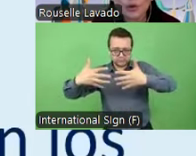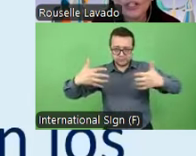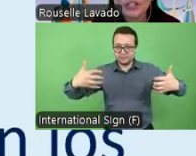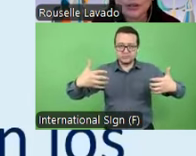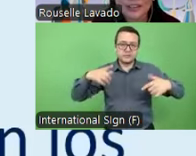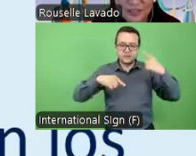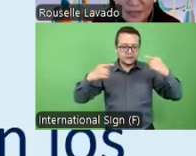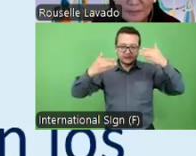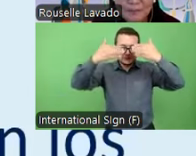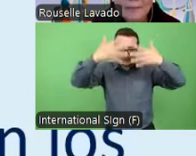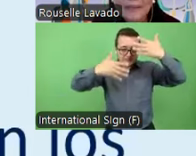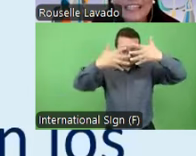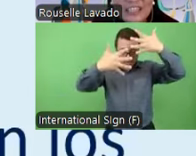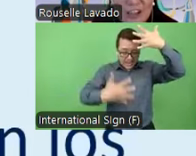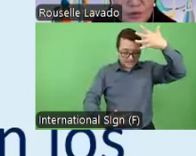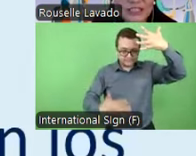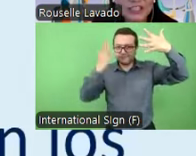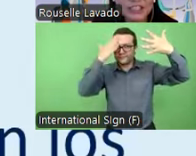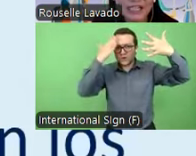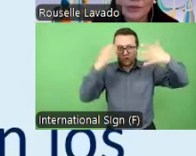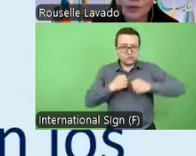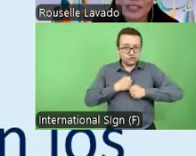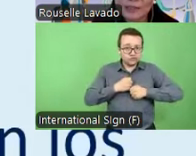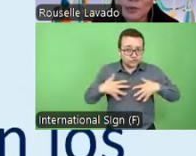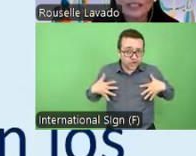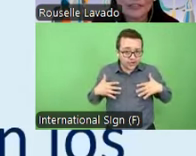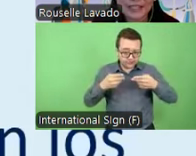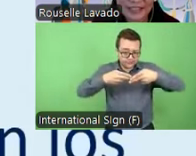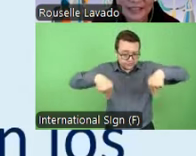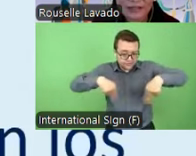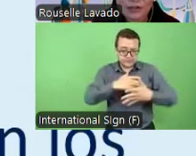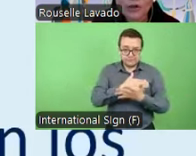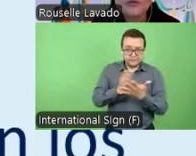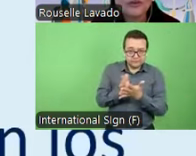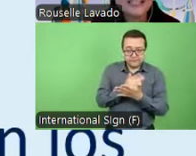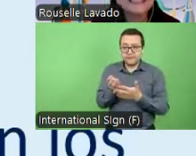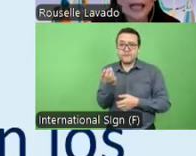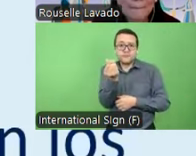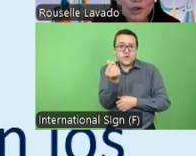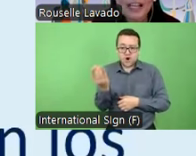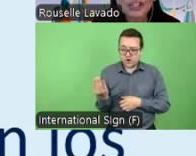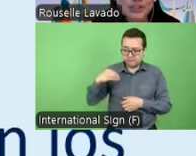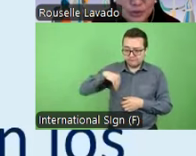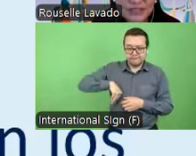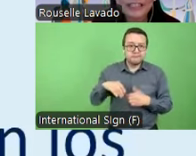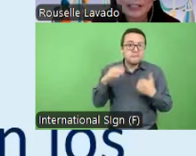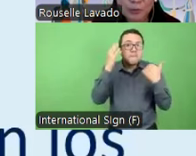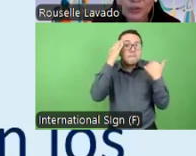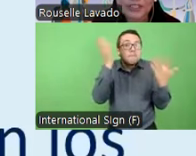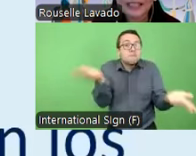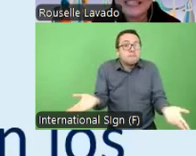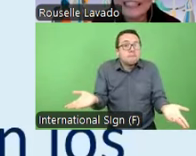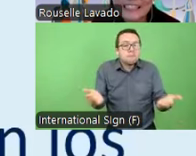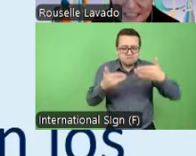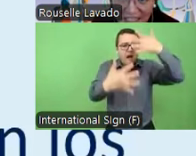de les ventiler en fonction du revenu, du sexe, de l'âge et en faisant plus difficile comprendre les personnes les